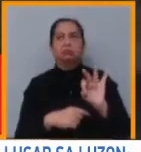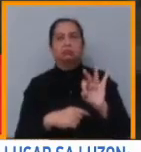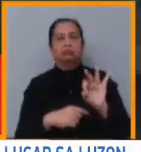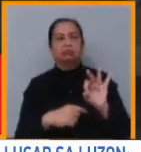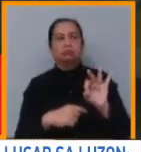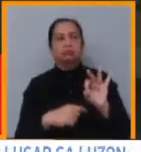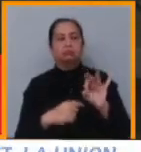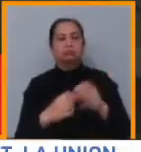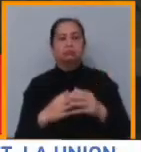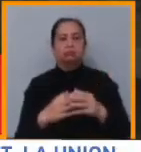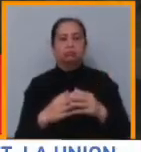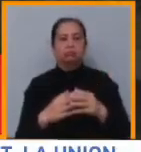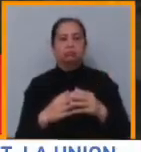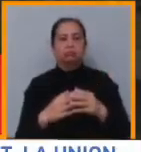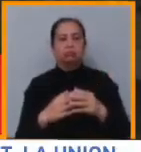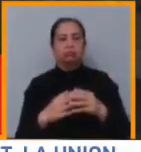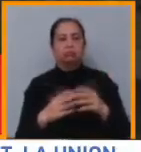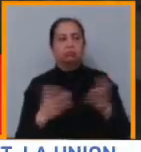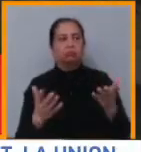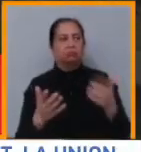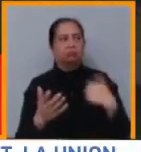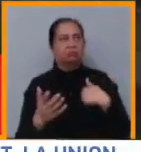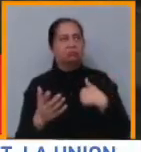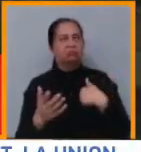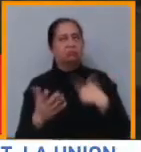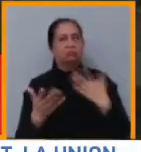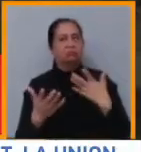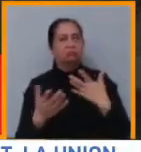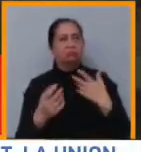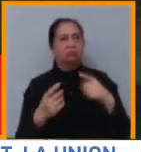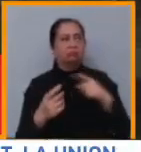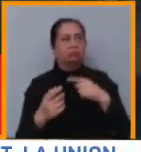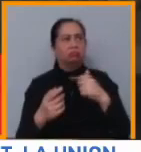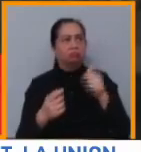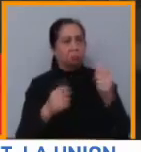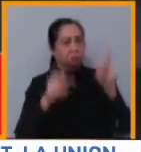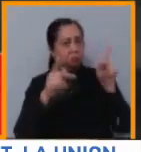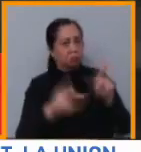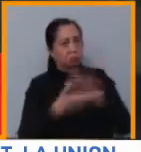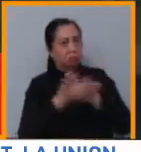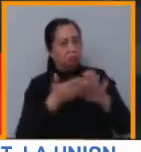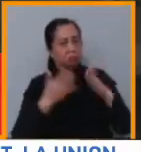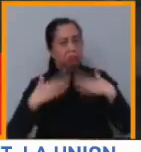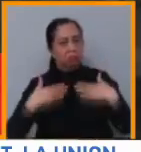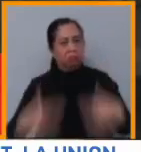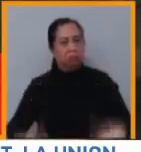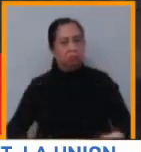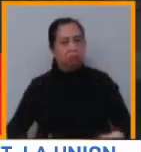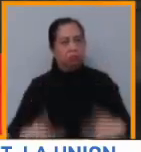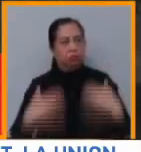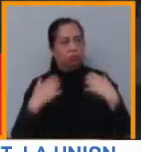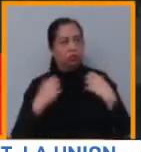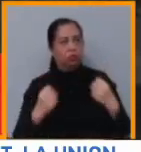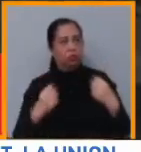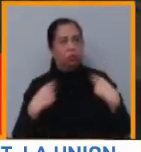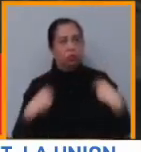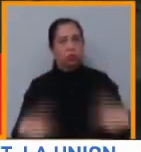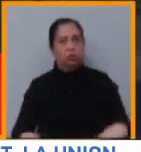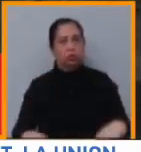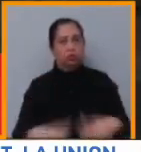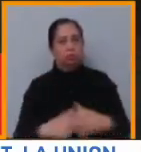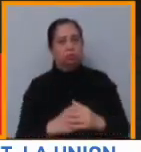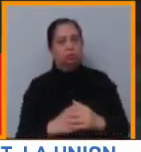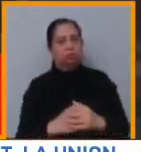ang tao naman malinis naman sa katawan, saka malakas ang kalusugan, pwede na